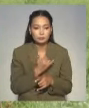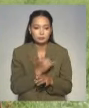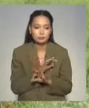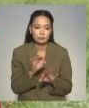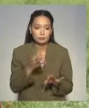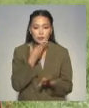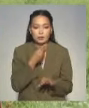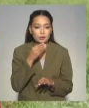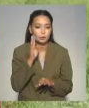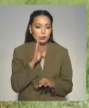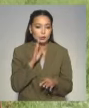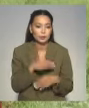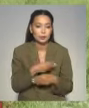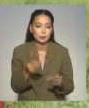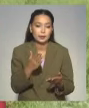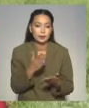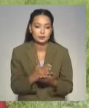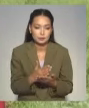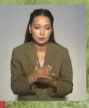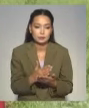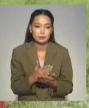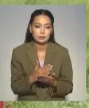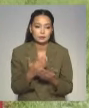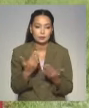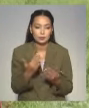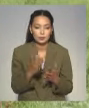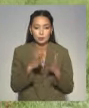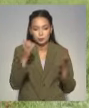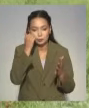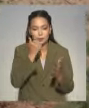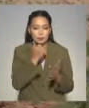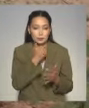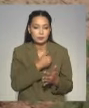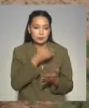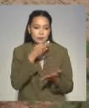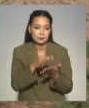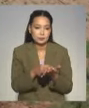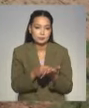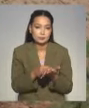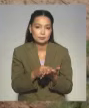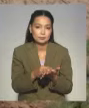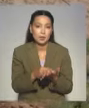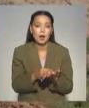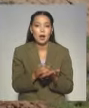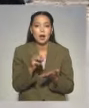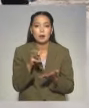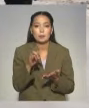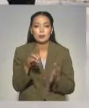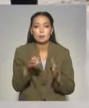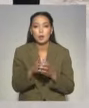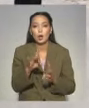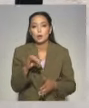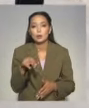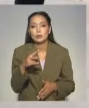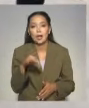әдемі су беріп жатыр, жаңа водопровод. Соған көп-көп рахмет айтқым келеді. Айта кетейік, Аманат партиясы Рудный